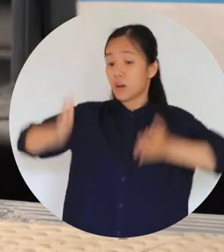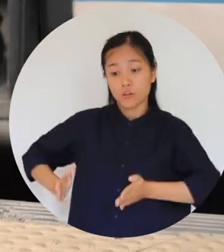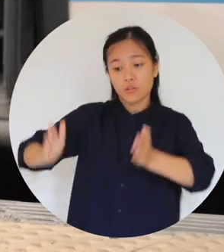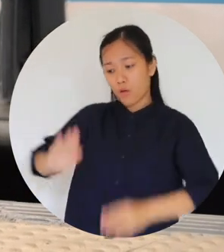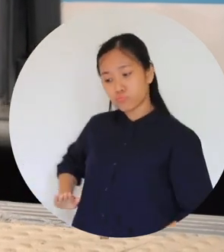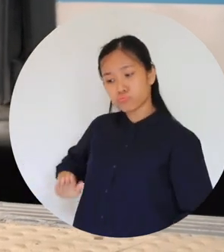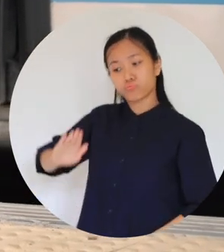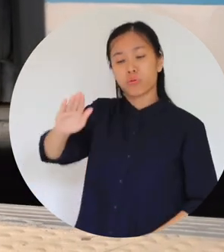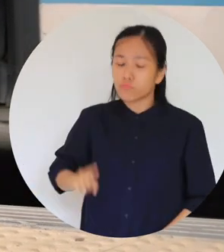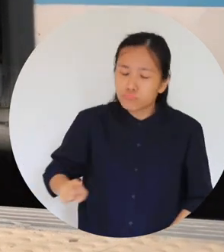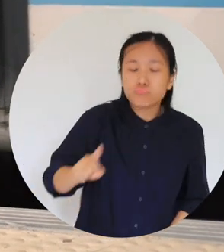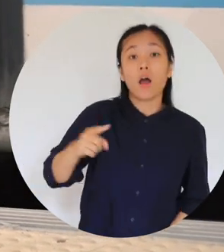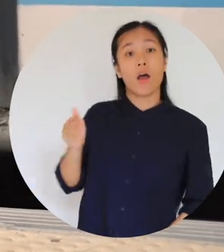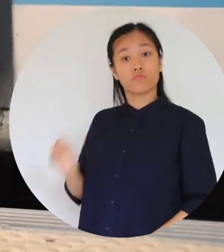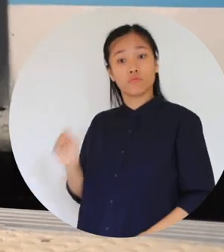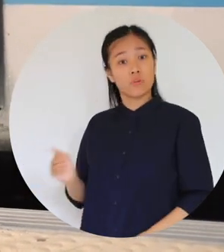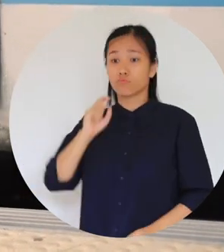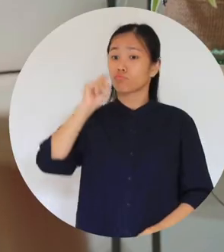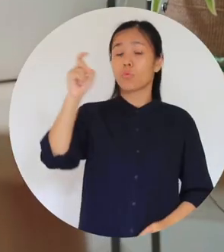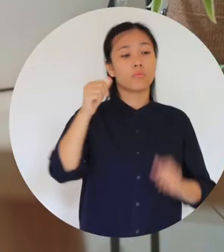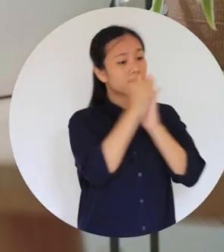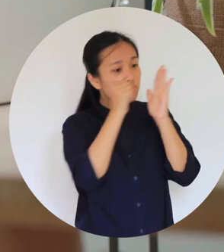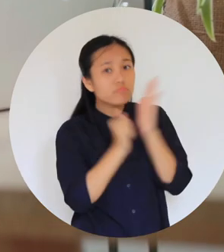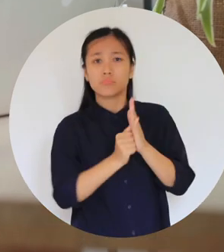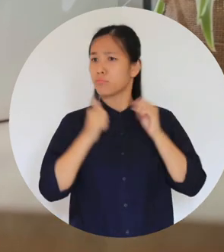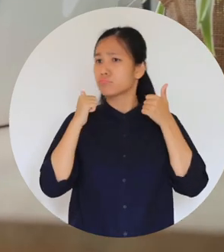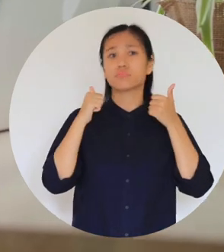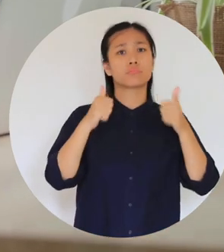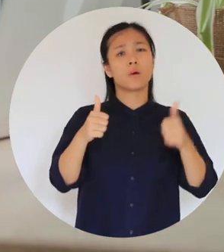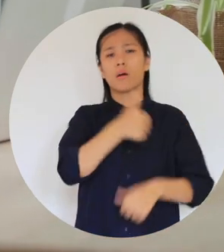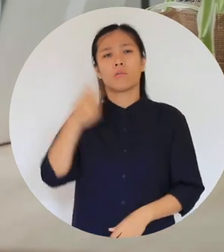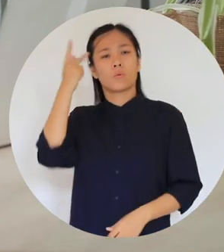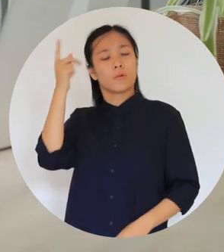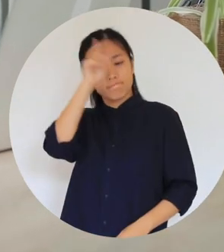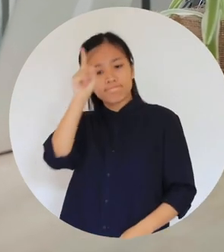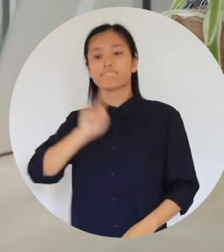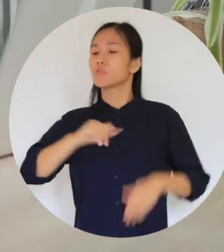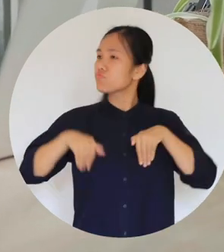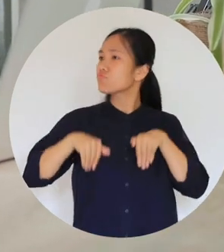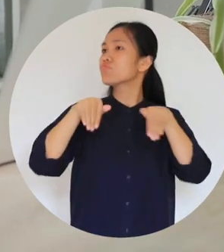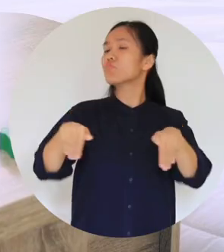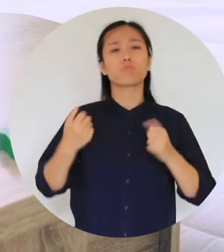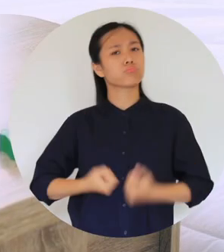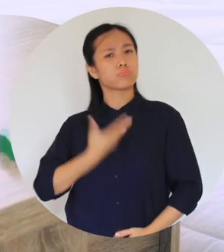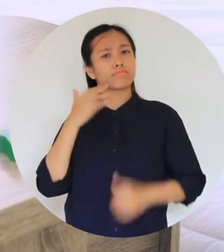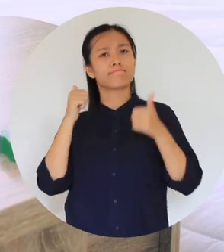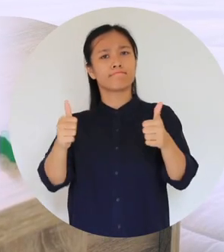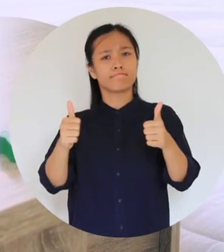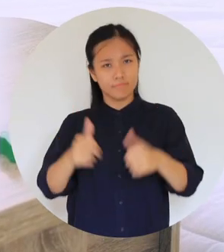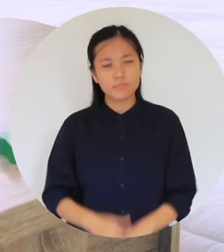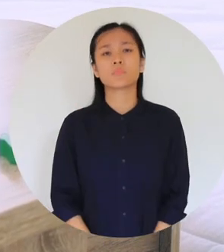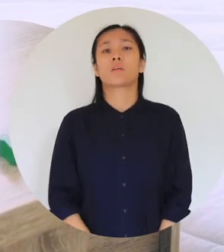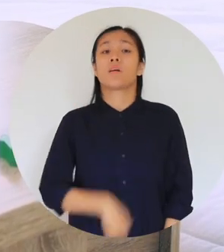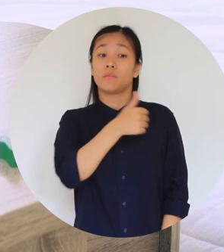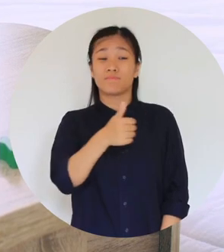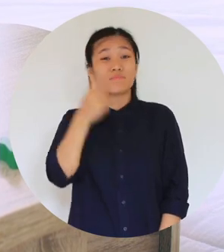tật, các chính sách hỗ trợ được thực thi hiệu quả thì người khuyết tật sẽ tự tin và làm chủ cuộc sống của mình. Xem sự khiếm khuyết của